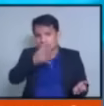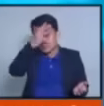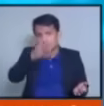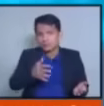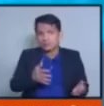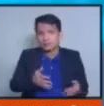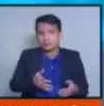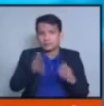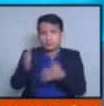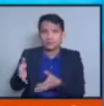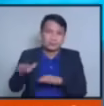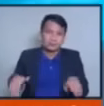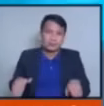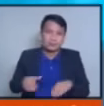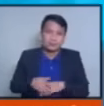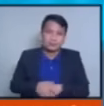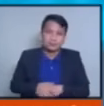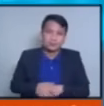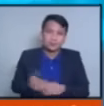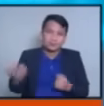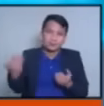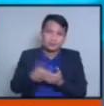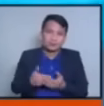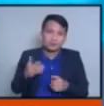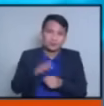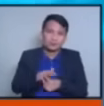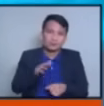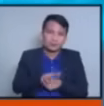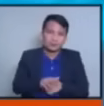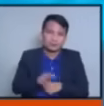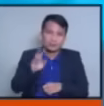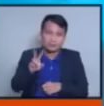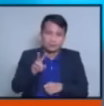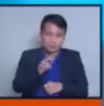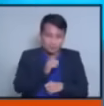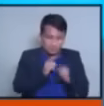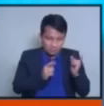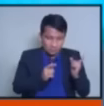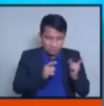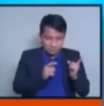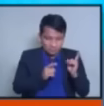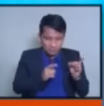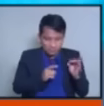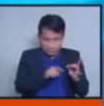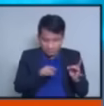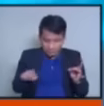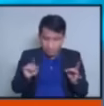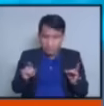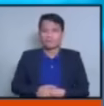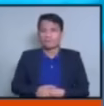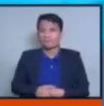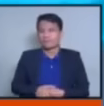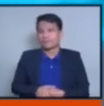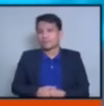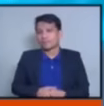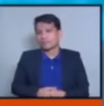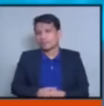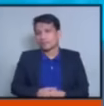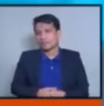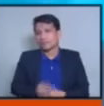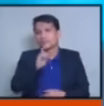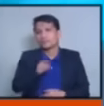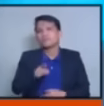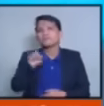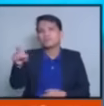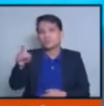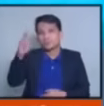nila iniiwan yung bata? Paulit-ulit? Hanggang 2018 hanggang ngayon? Hanggang sa nakabuo ka? Kung totoo ka, matino